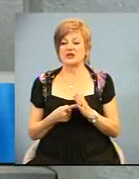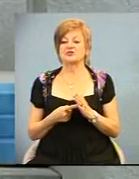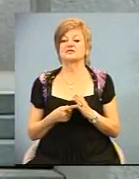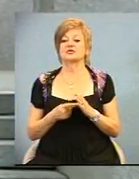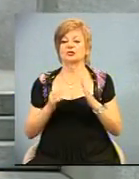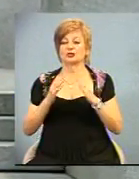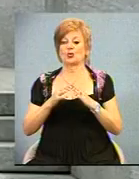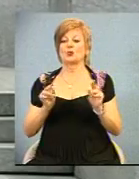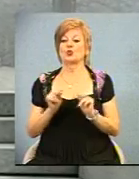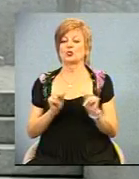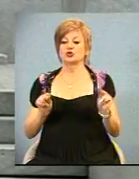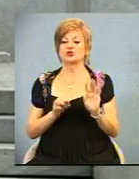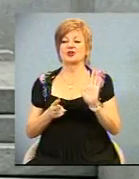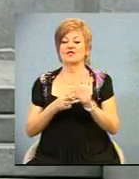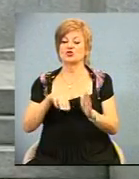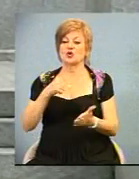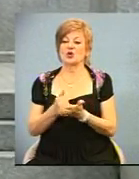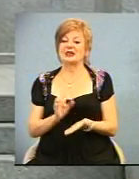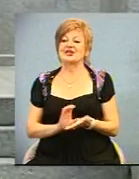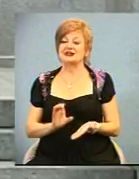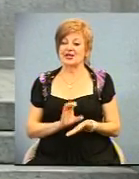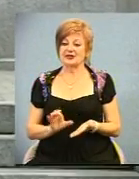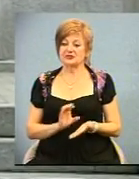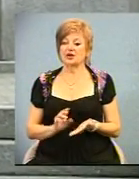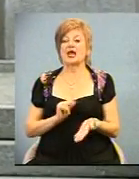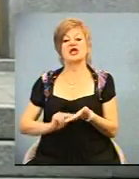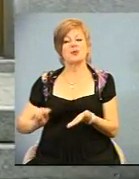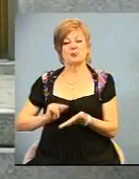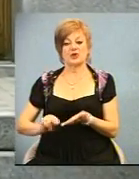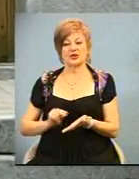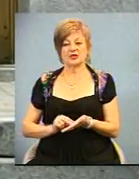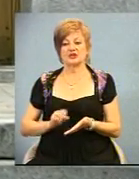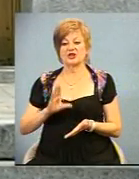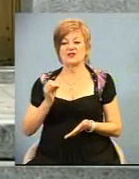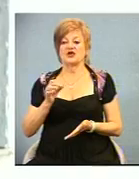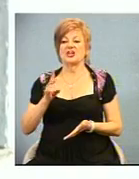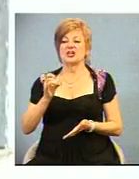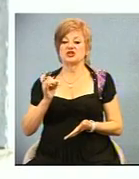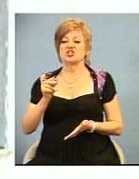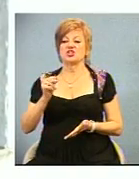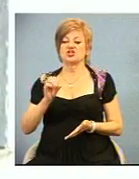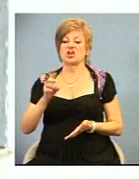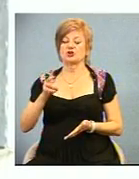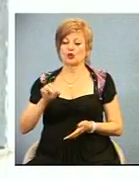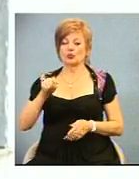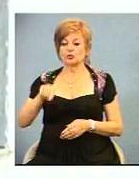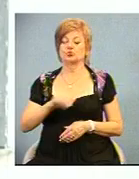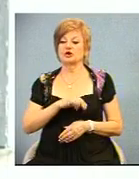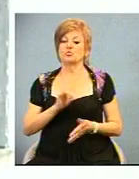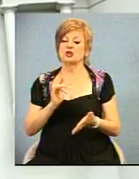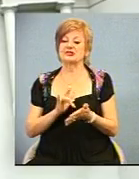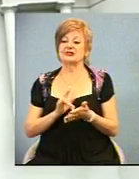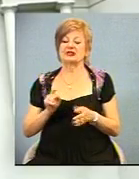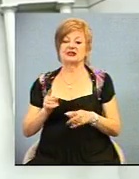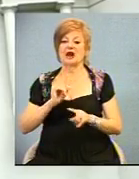вчителя. 8 генеральних секретарів та писар на чолі – Володимир Винниченко. Тут же працювала і Центральна Рада.